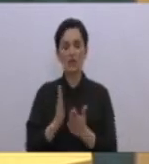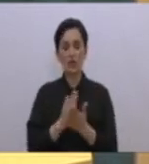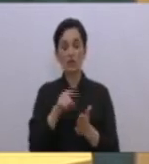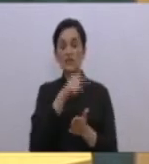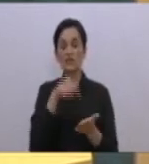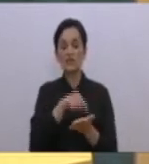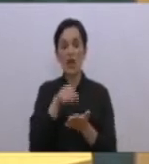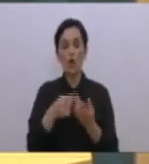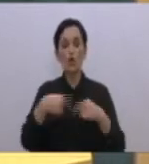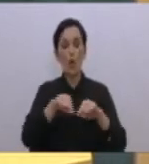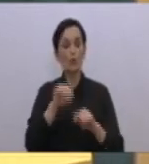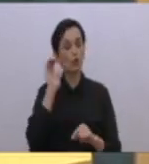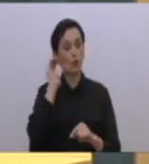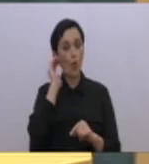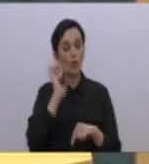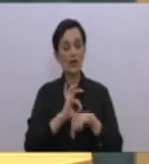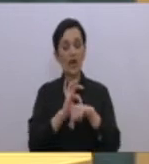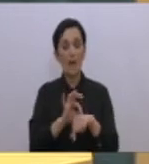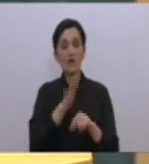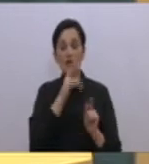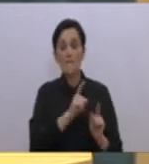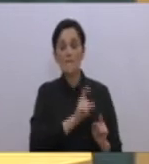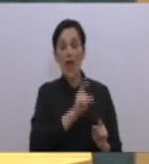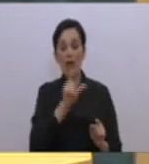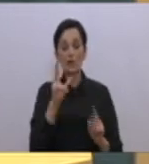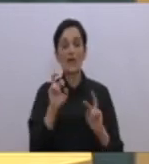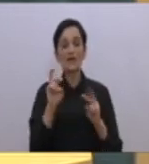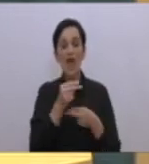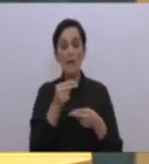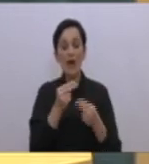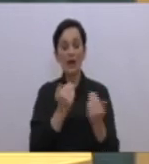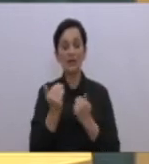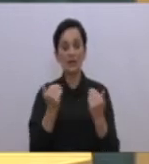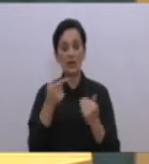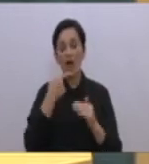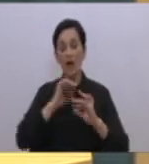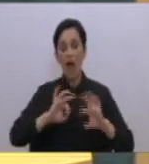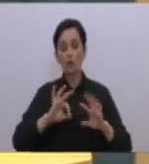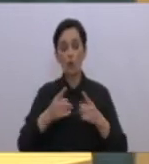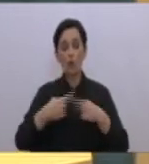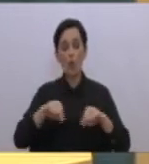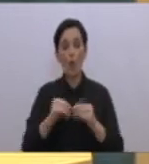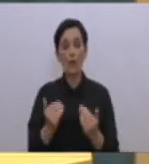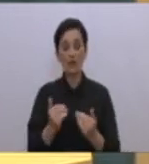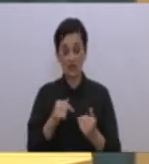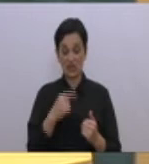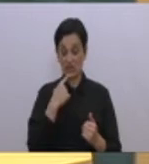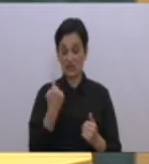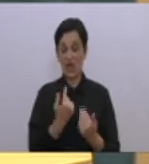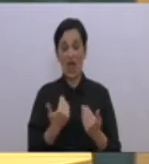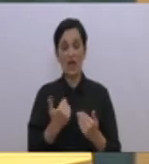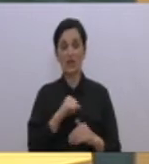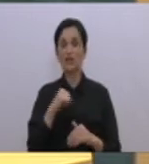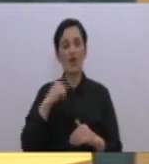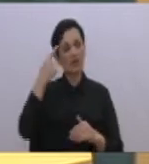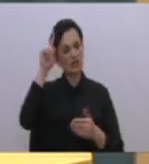საკითხებზე საკომიტეტო მოსმენების გამართვის პერიოდულობა და თემატიკა. აღსანიშნავია, რომ კომიტეტმა მიმდინარე წელს თავად